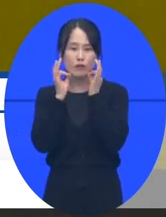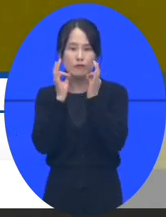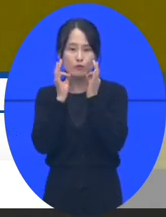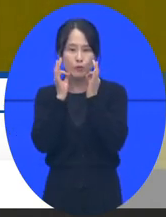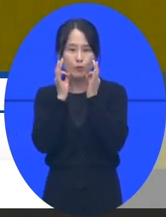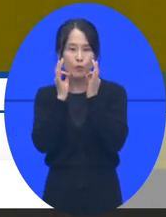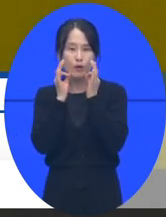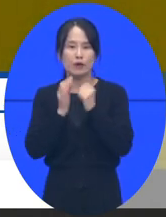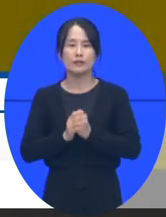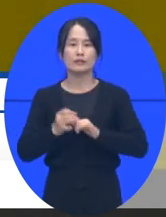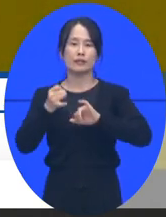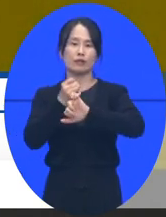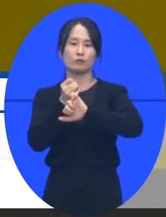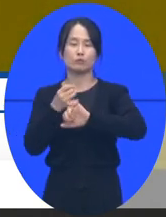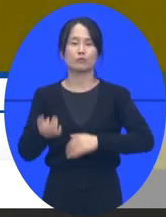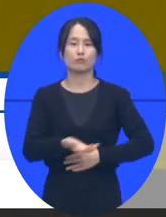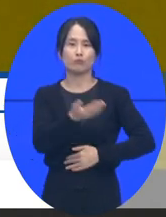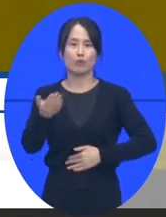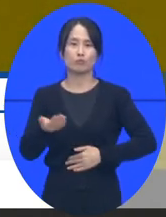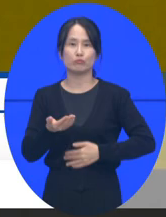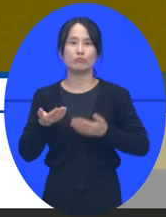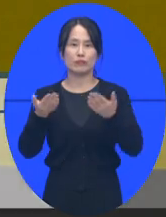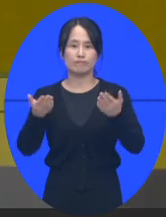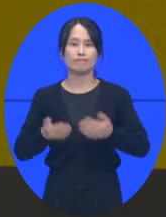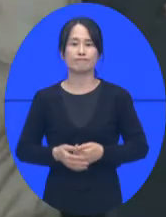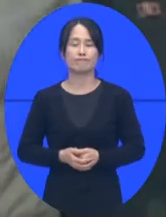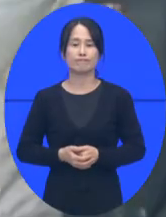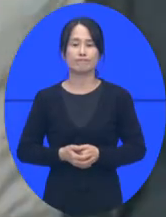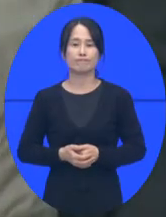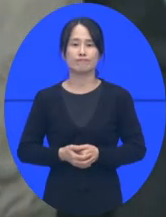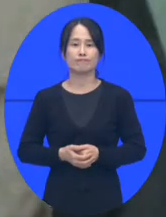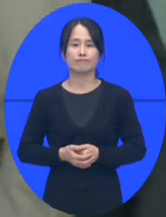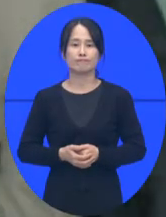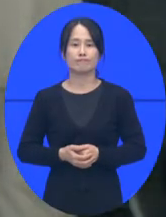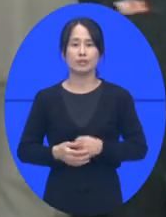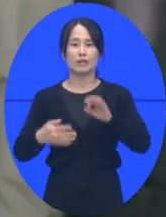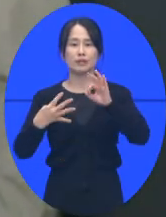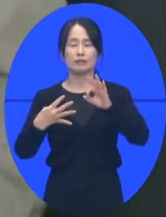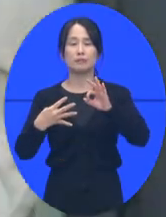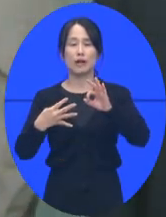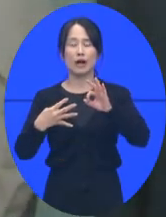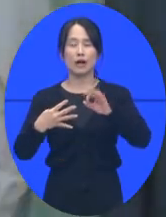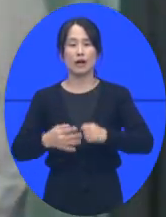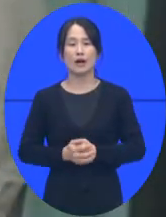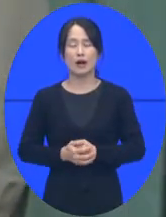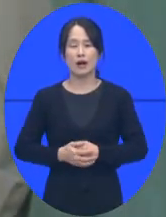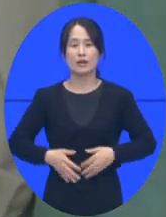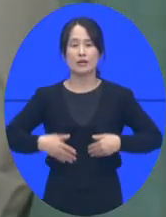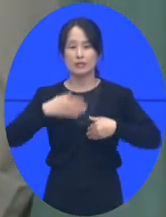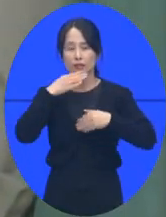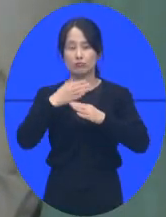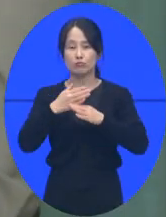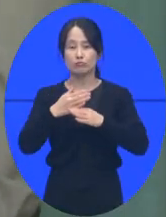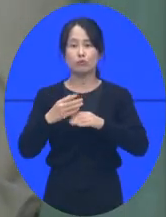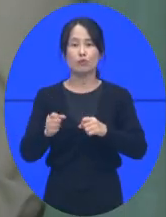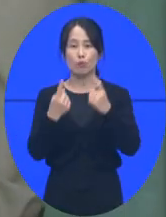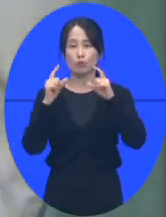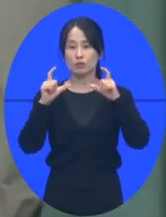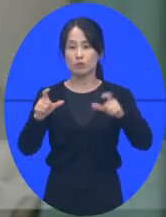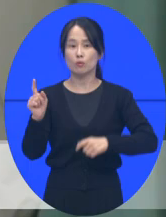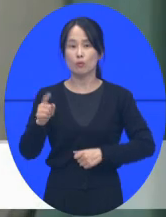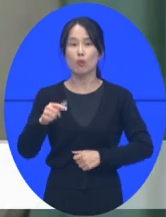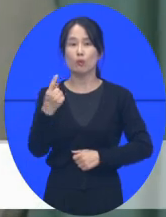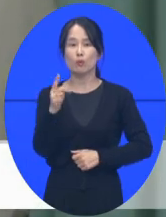최선의 노력을 다하겠다는 약속을 여러분께 드립니다. 14 남북정상선언은 2007년 노무현